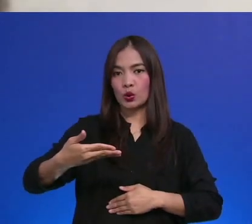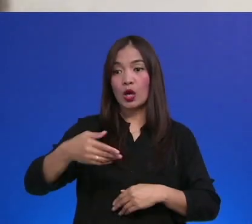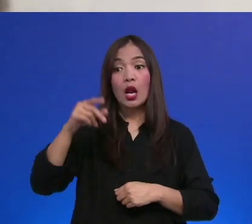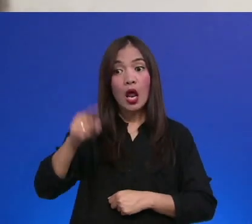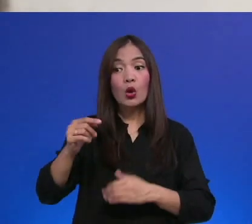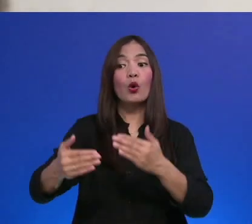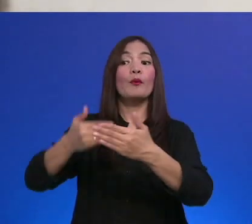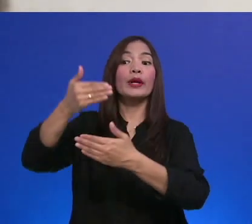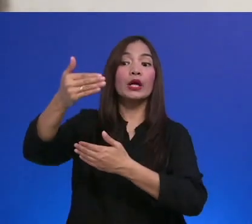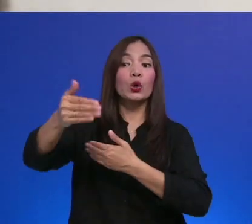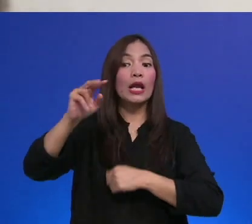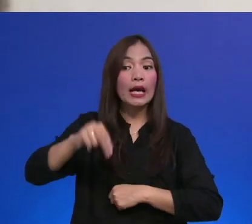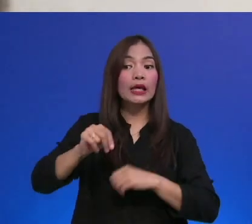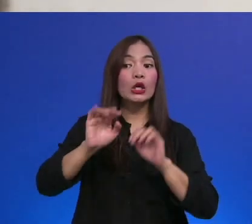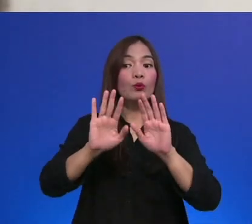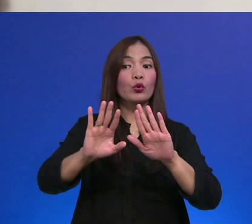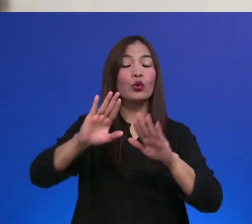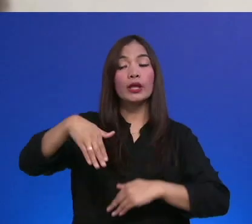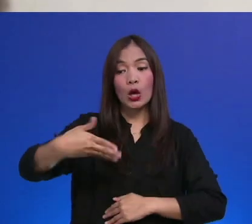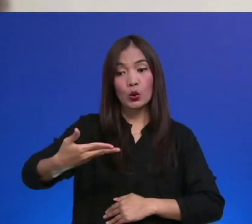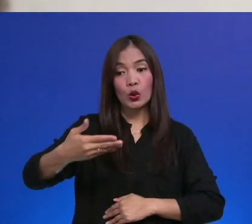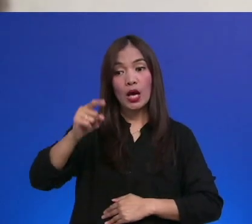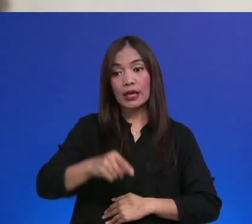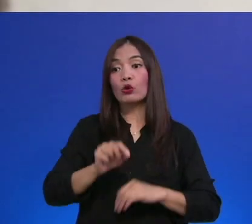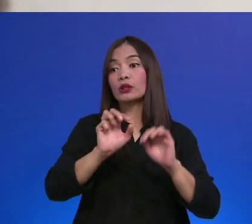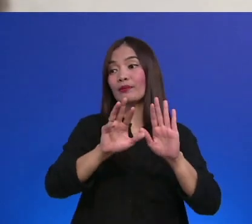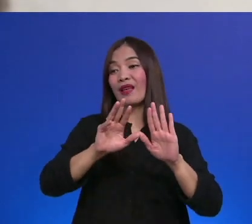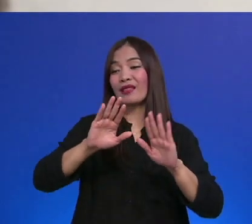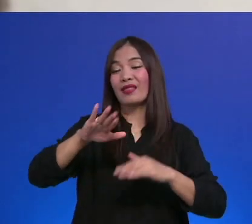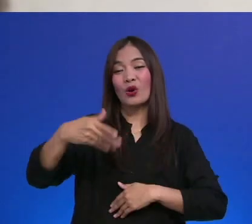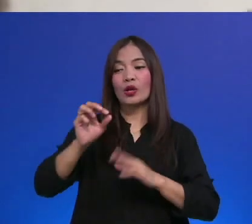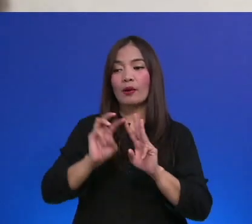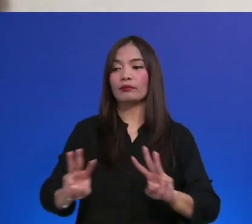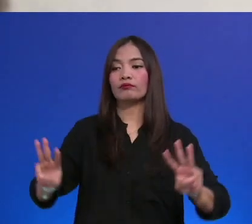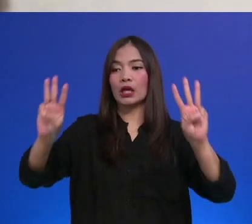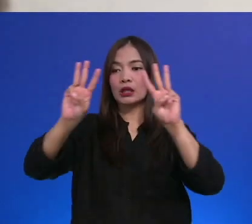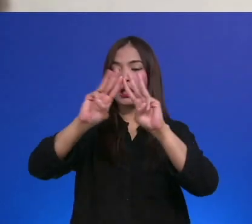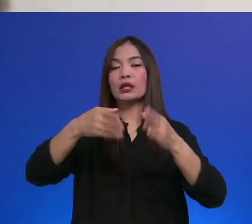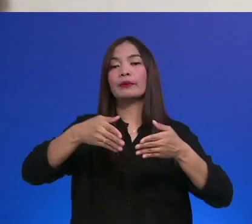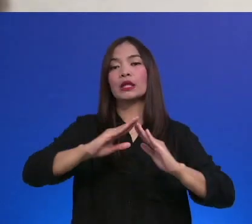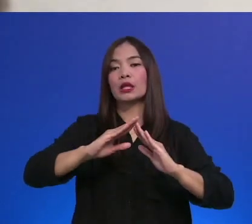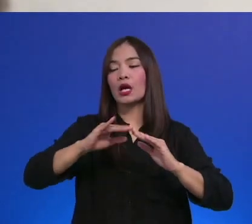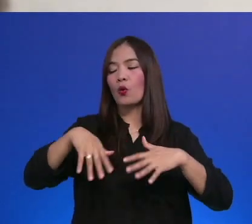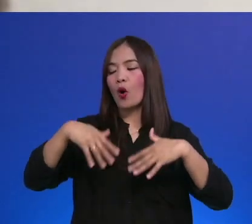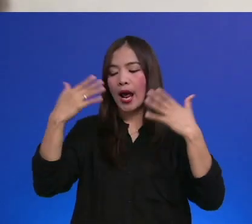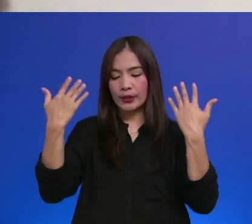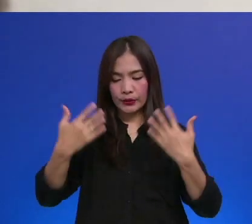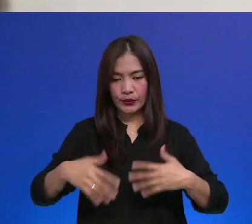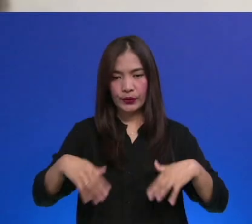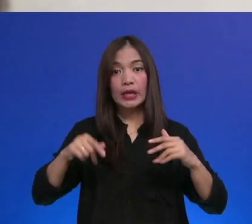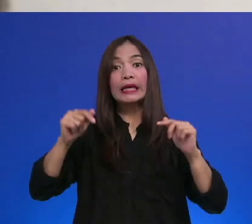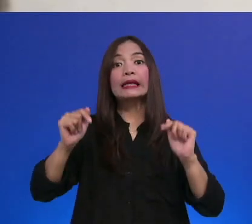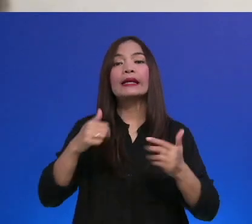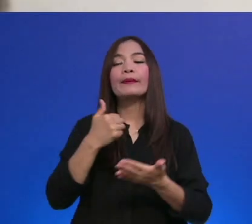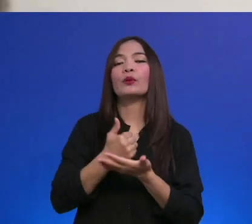berikutnya sekitar 10 tahun atau 9 tahun berdiri gski Wah itu benar-benar